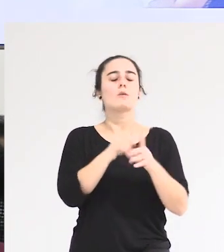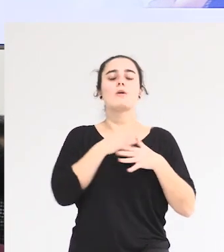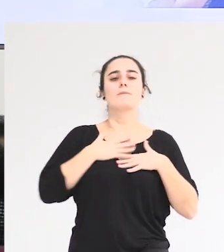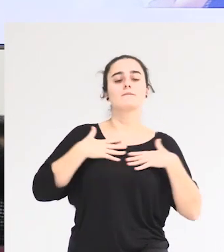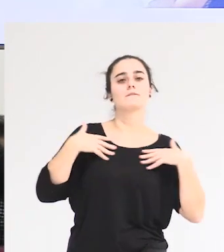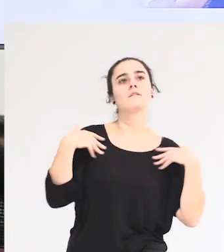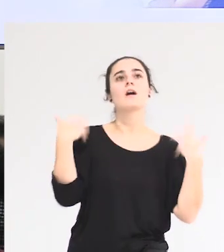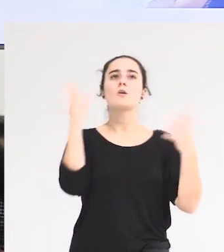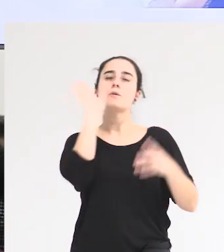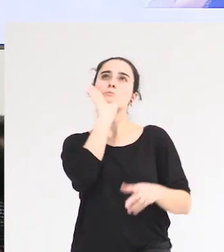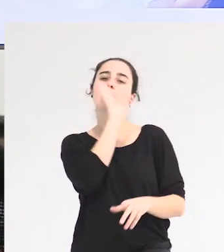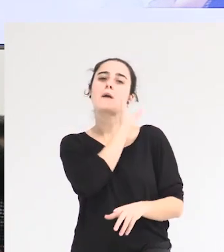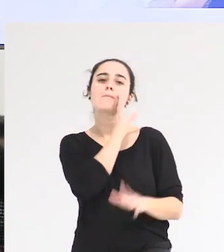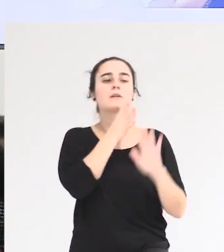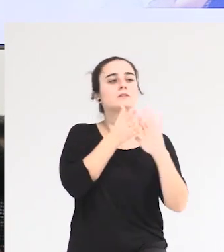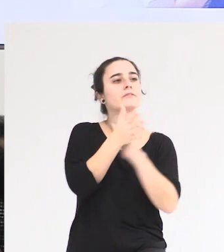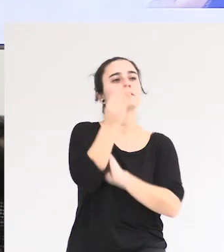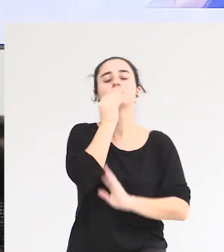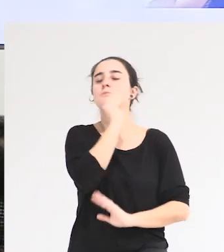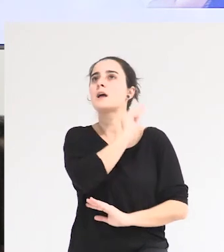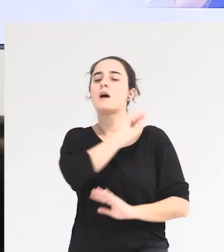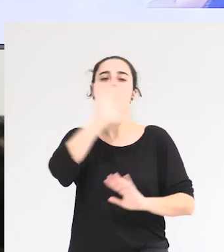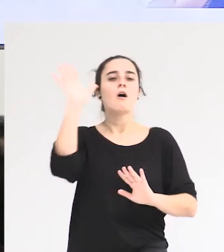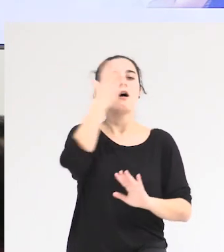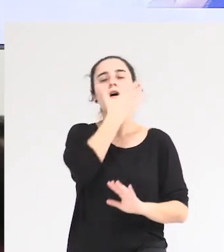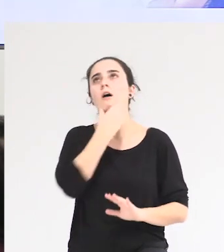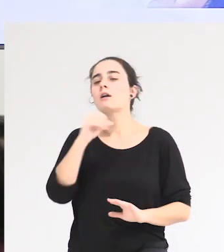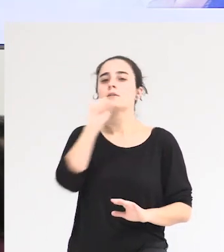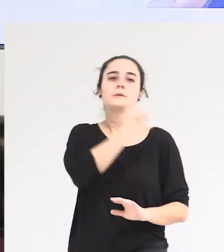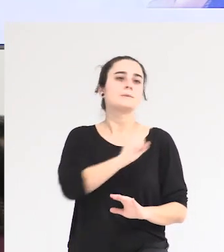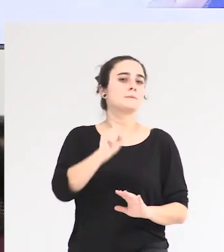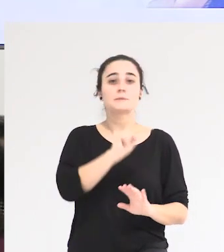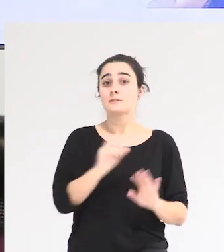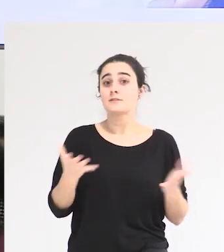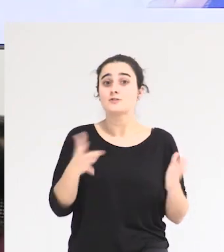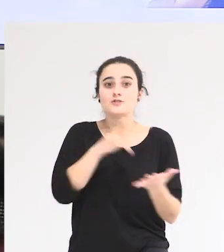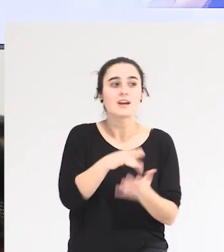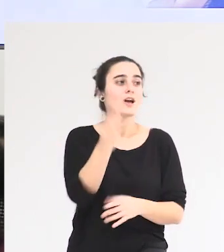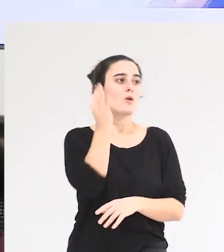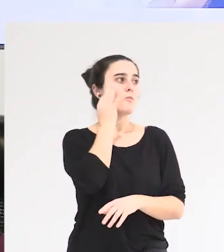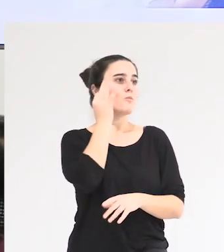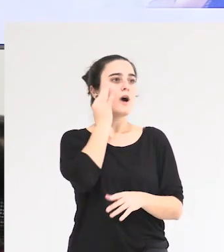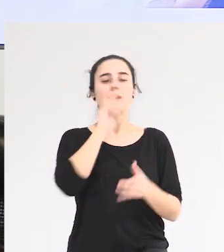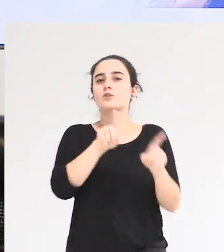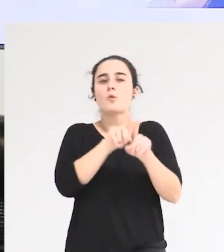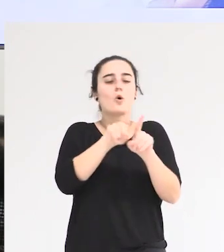hori, ama izatea da oberena, ez? Hor ja emakume batek jotzen du goia, eta ja